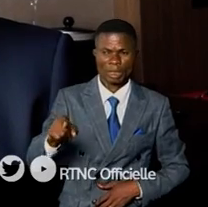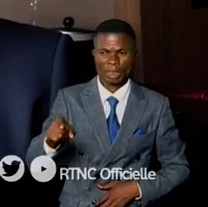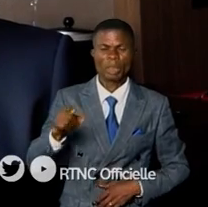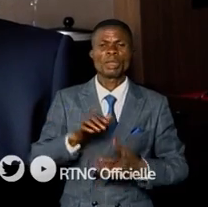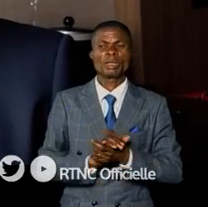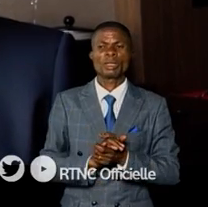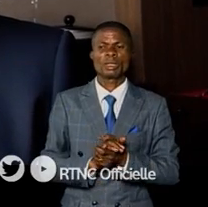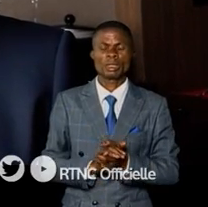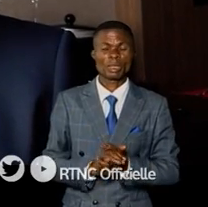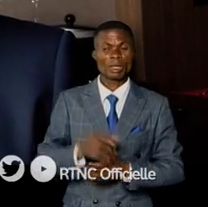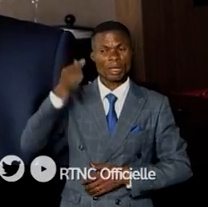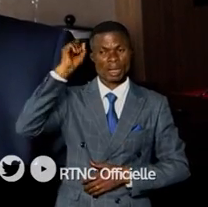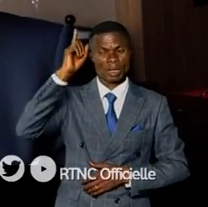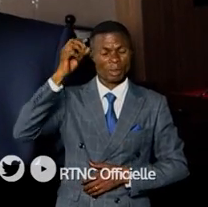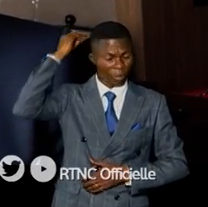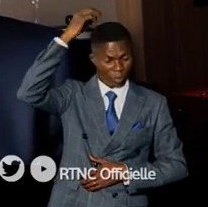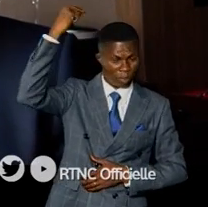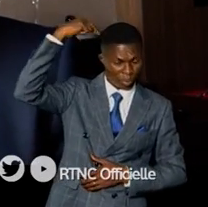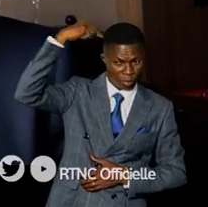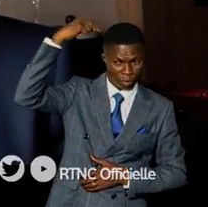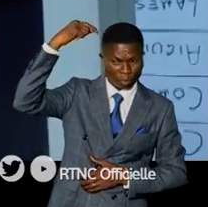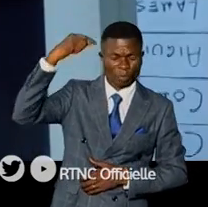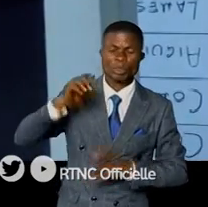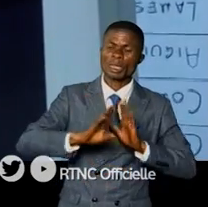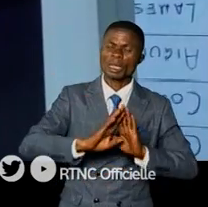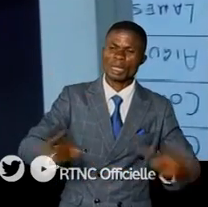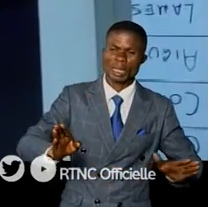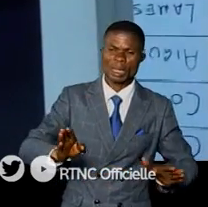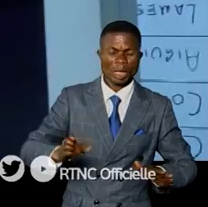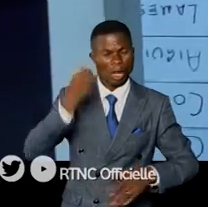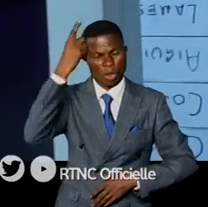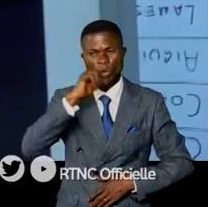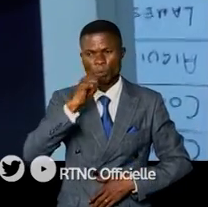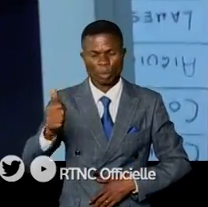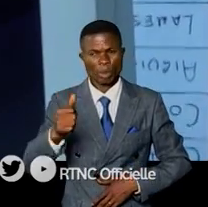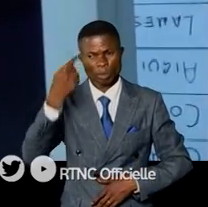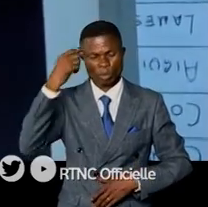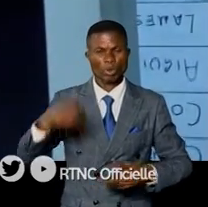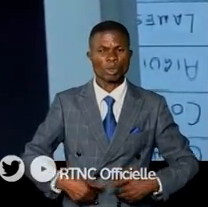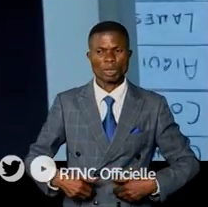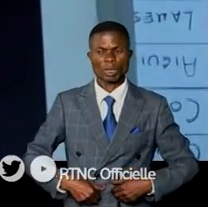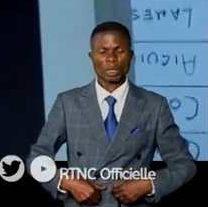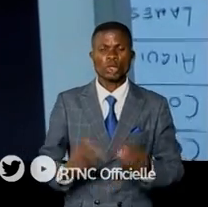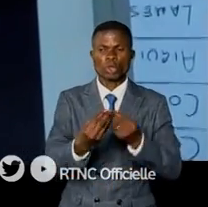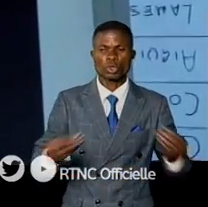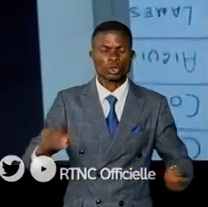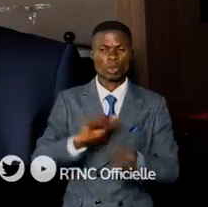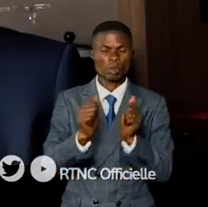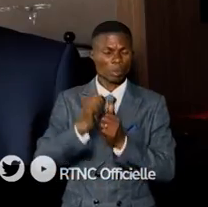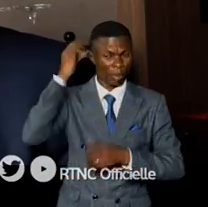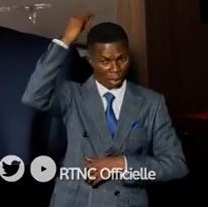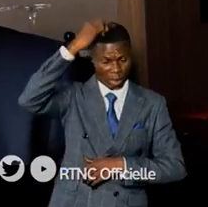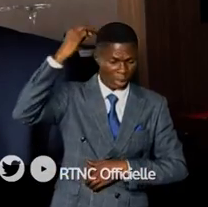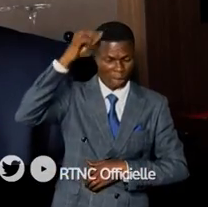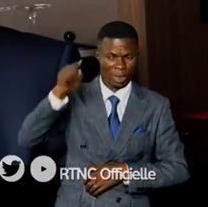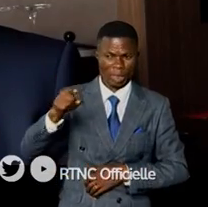visuelle médicale de l'intérieur d'une cavité inaccessible à l'œil pour les traitements du cerveau. C'est-à-dire que